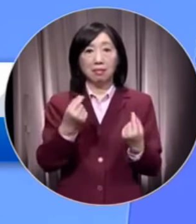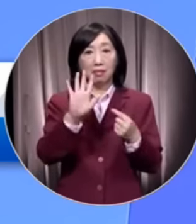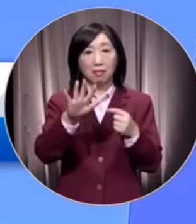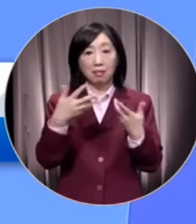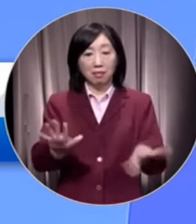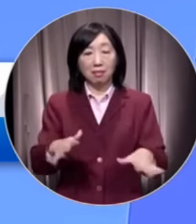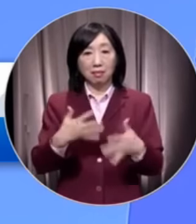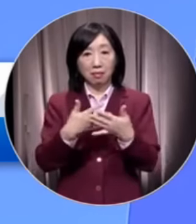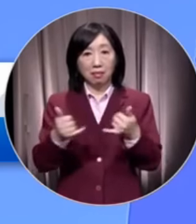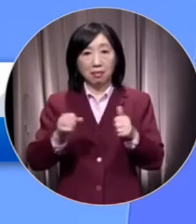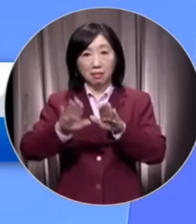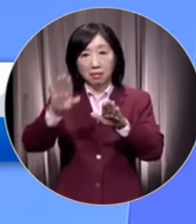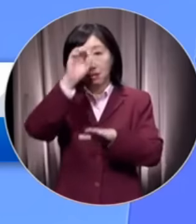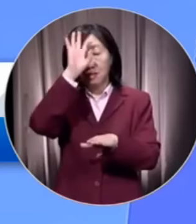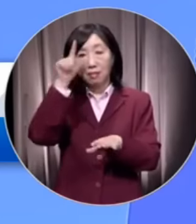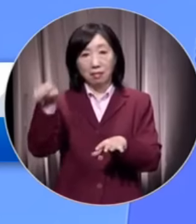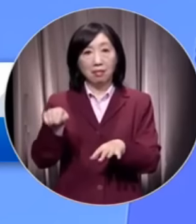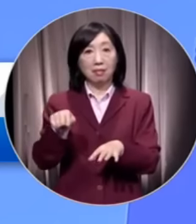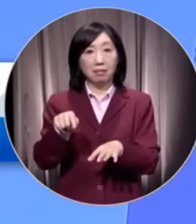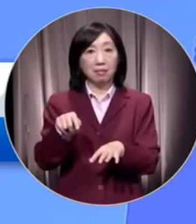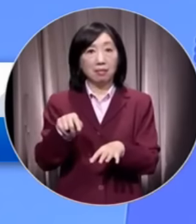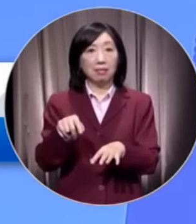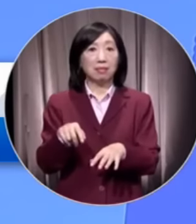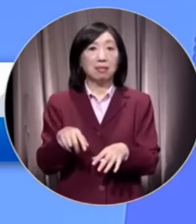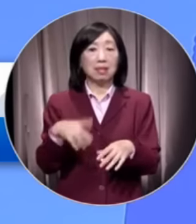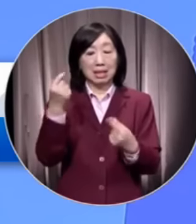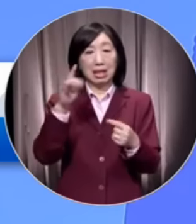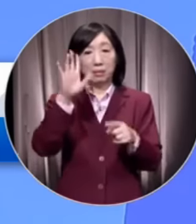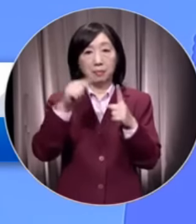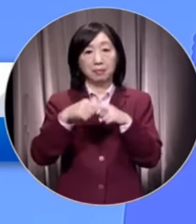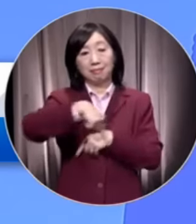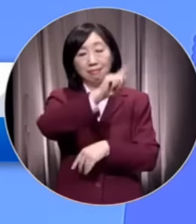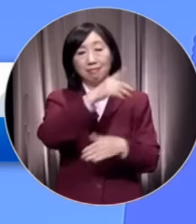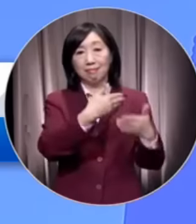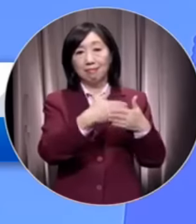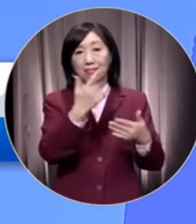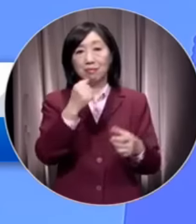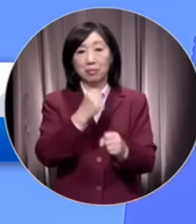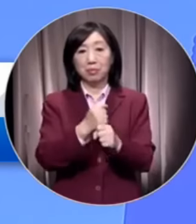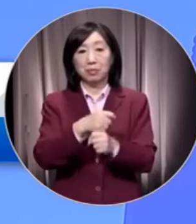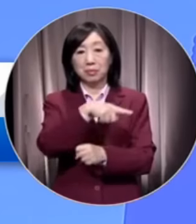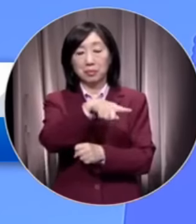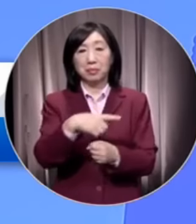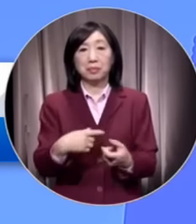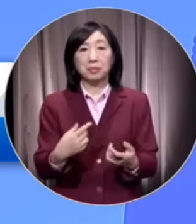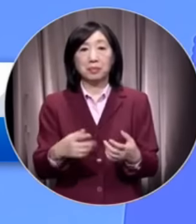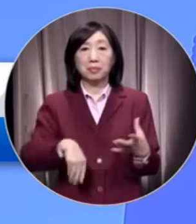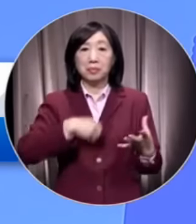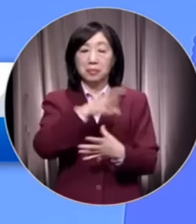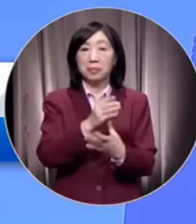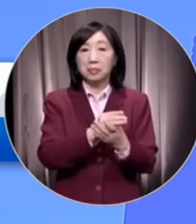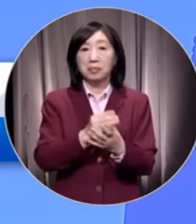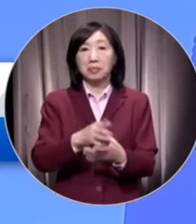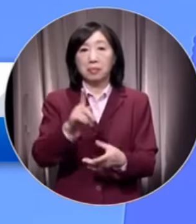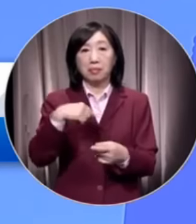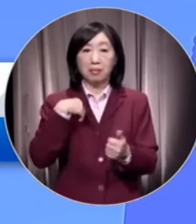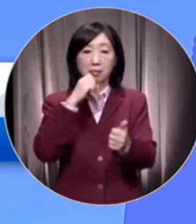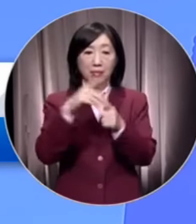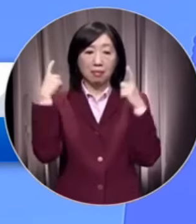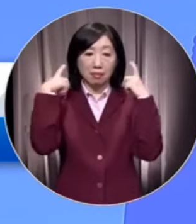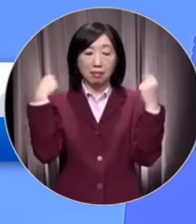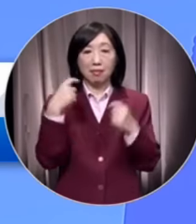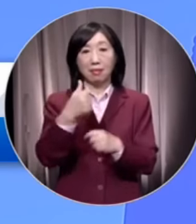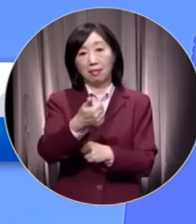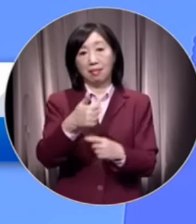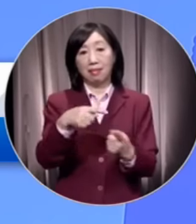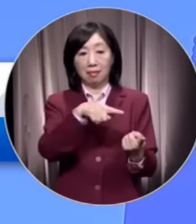士已经在扮演这样买办的工作，我也提醒宋主席，也的确也有亲民党人士做这样的工作，